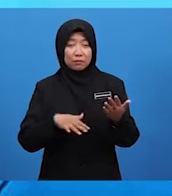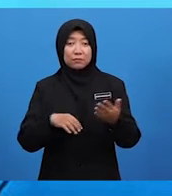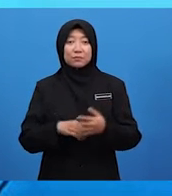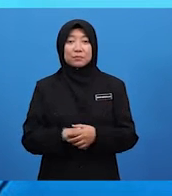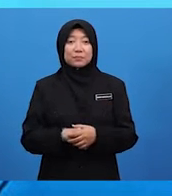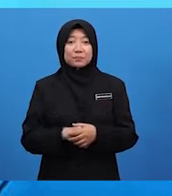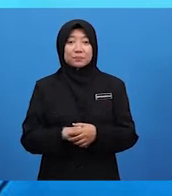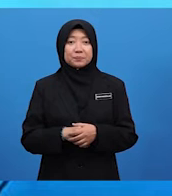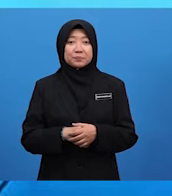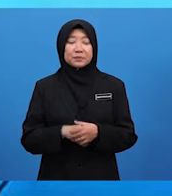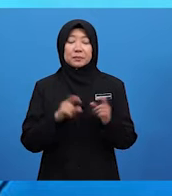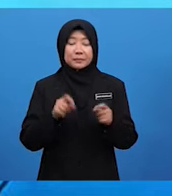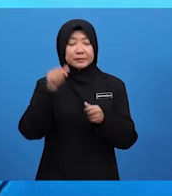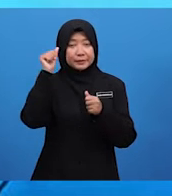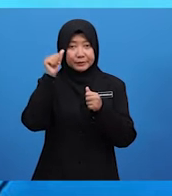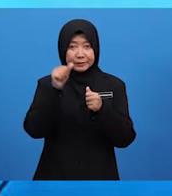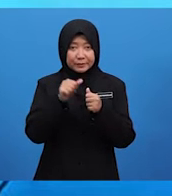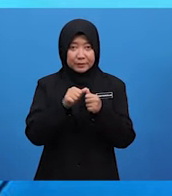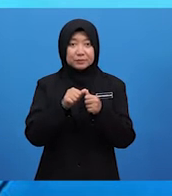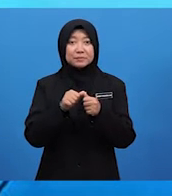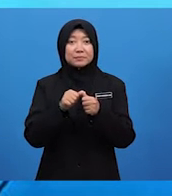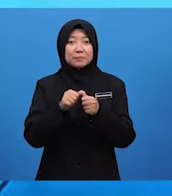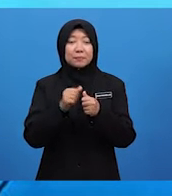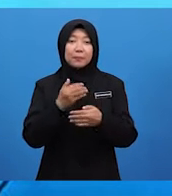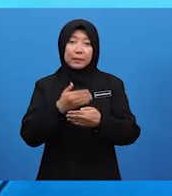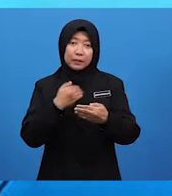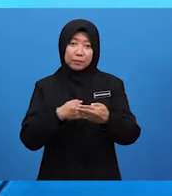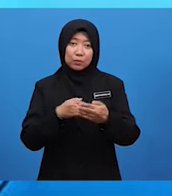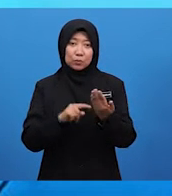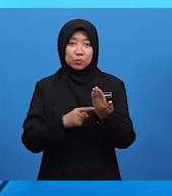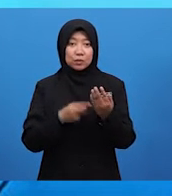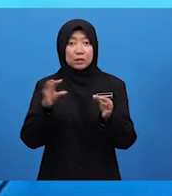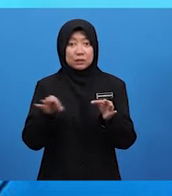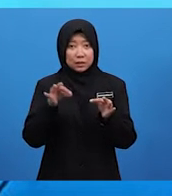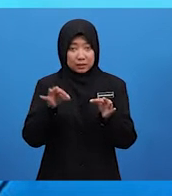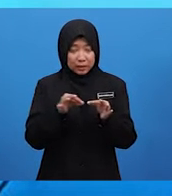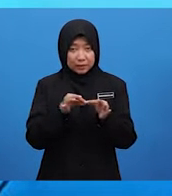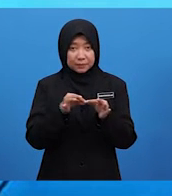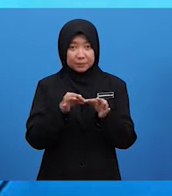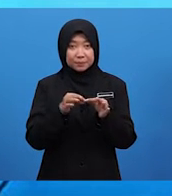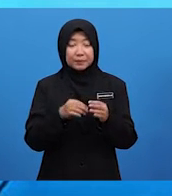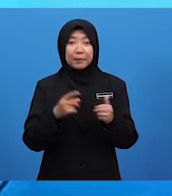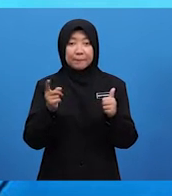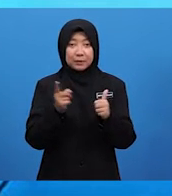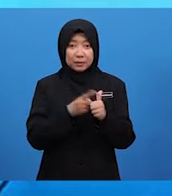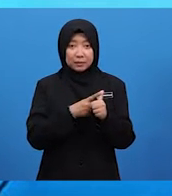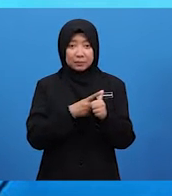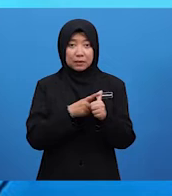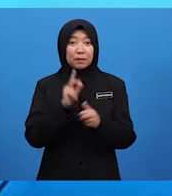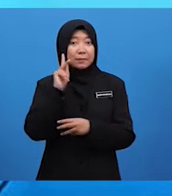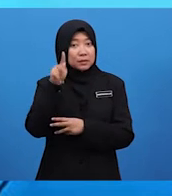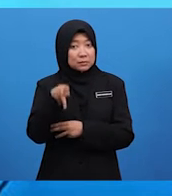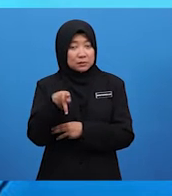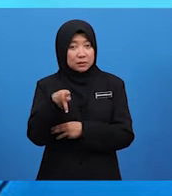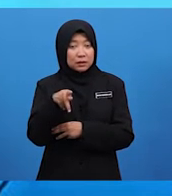Beberapa perkara perlu diingat oleh murid-murid sebelum memulakan jahitan, iaitu pertama,